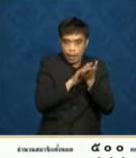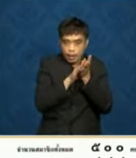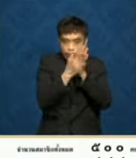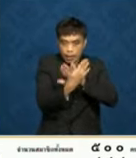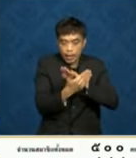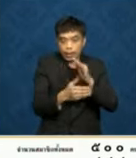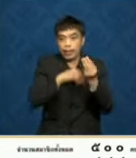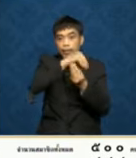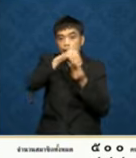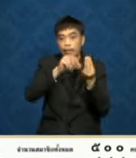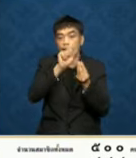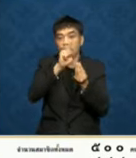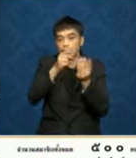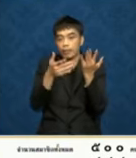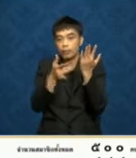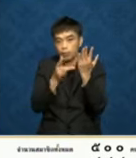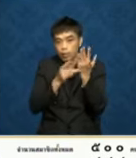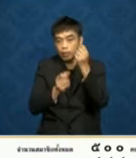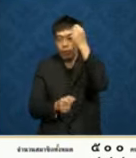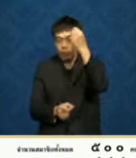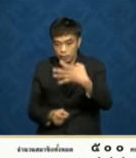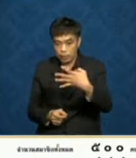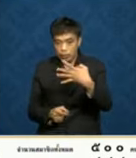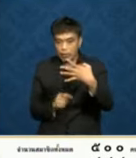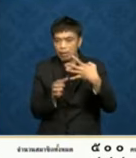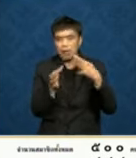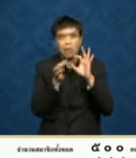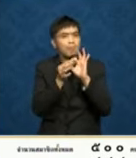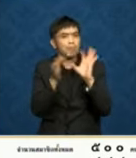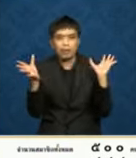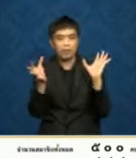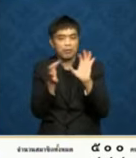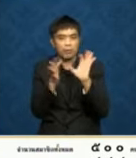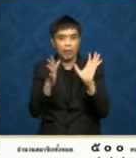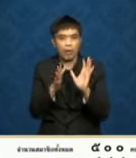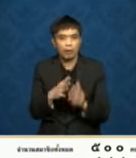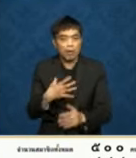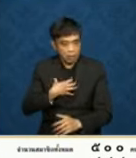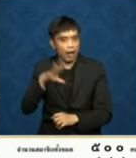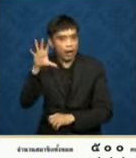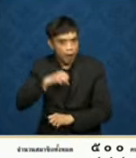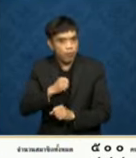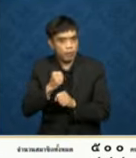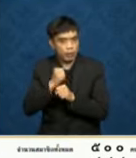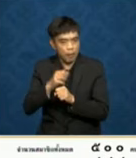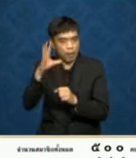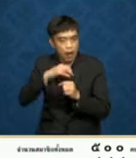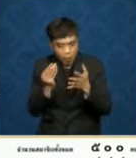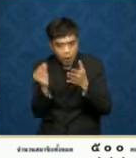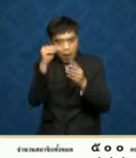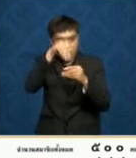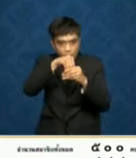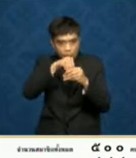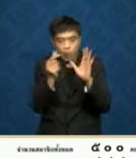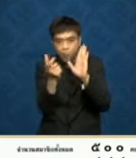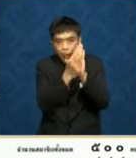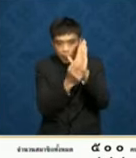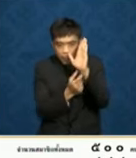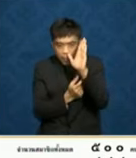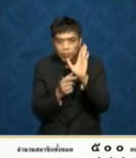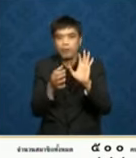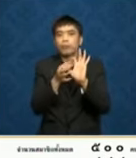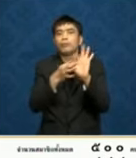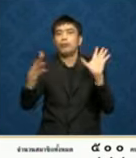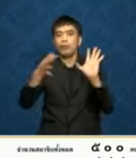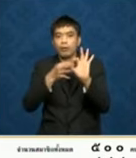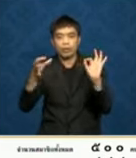ษฐิและสังคม Digital 4 เรื่องไม่เกี่ยวอะไรเลยครับ จะเอาให้ได้ครับจนเอามัยสไ้ไใแผนงานที่ตัวชีวดมไมได้